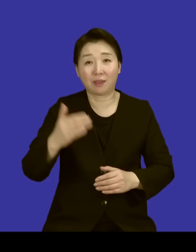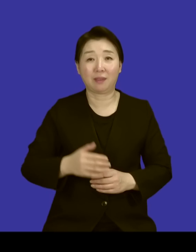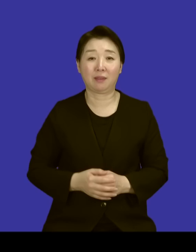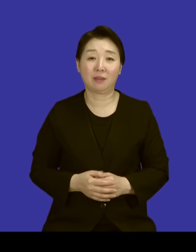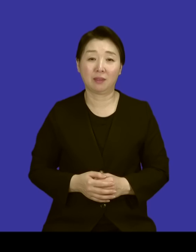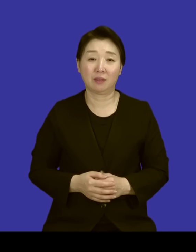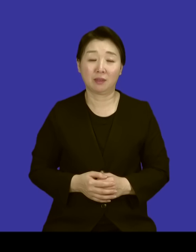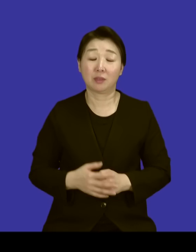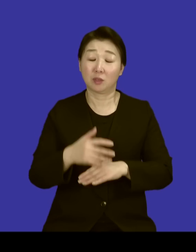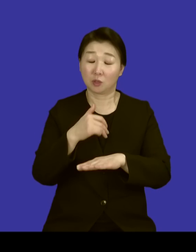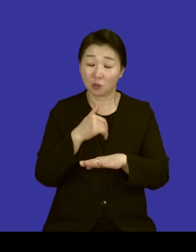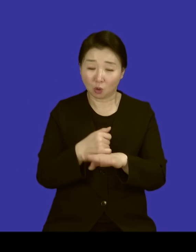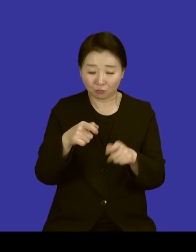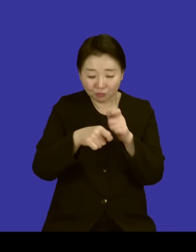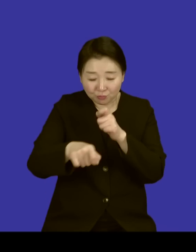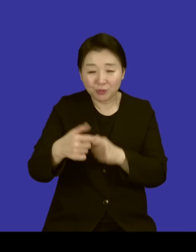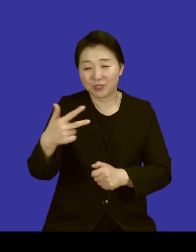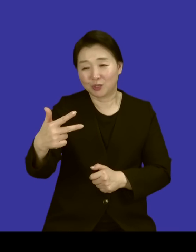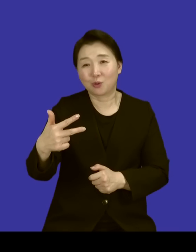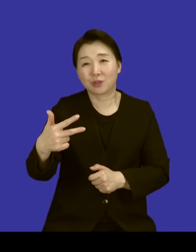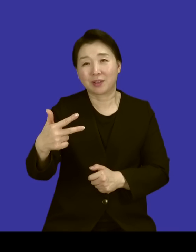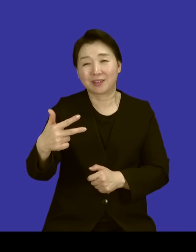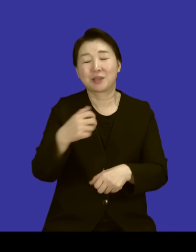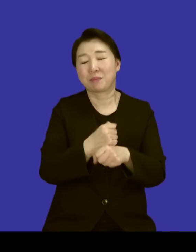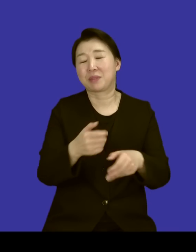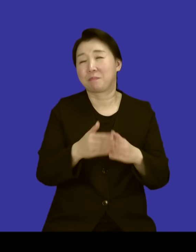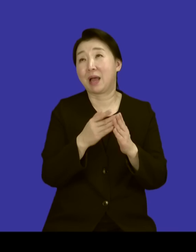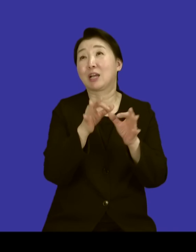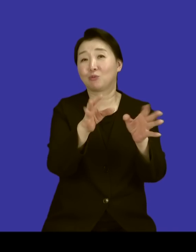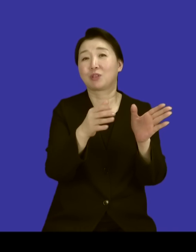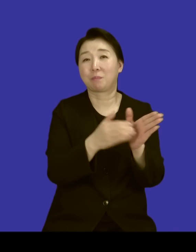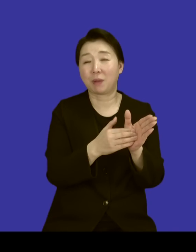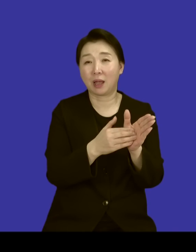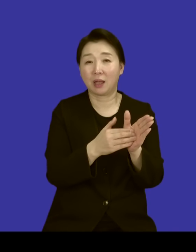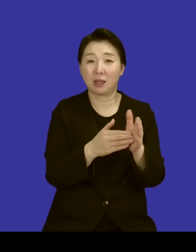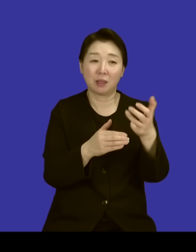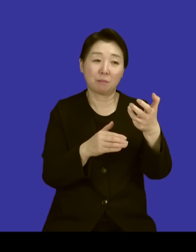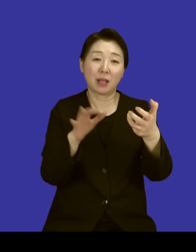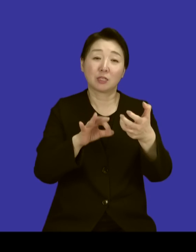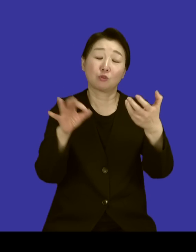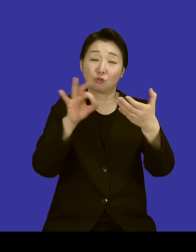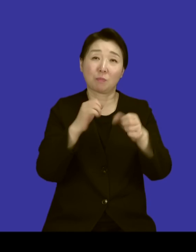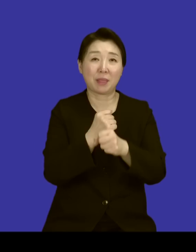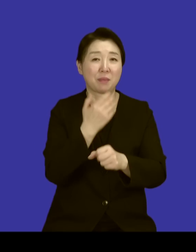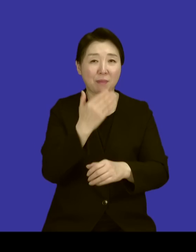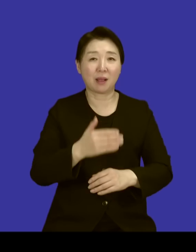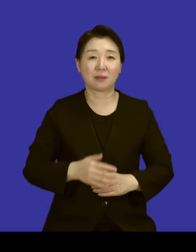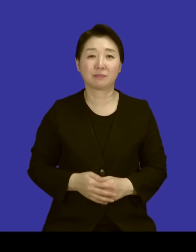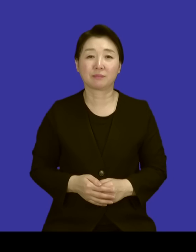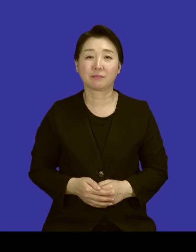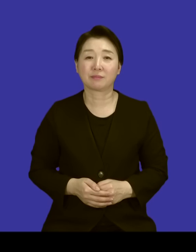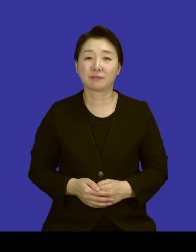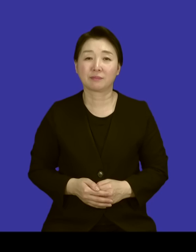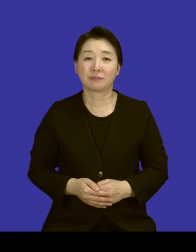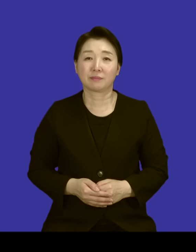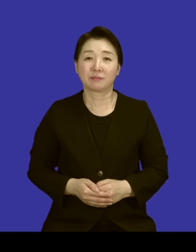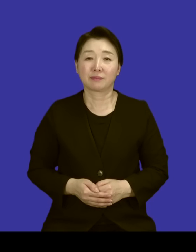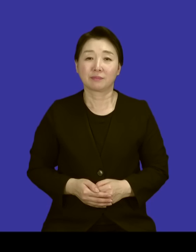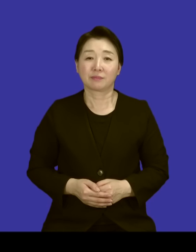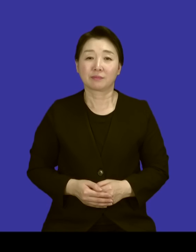지금 7호점까지 만드는 데 다 투자했고 8, 9, 10호점도 우리가 만들 것이고. 예. 예.